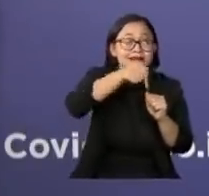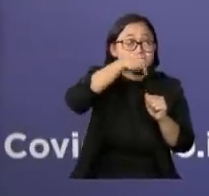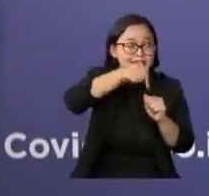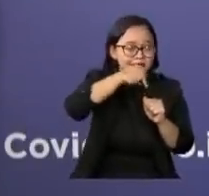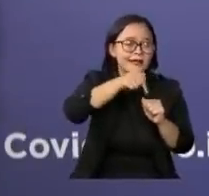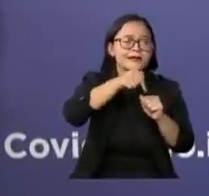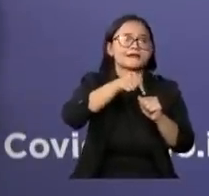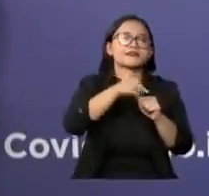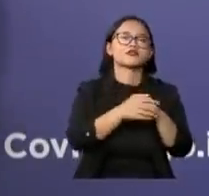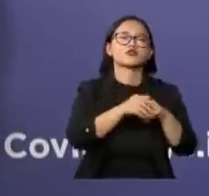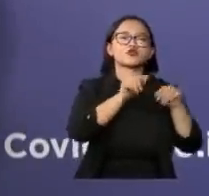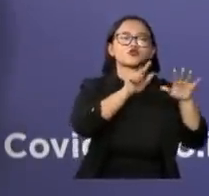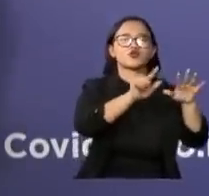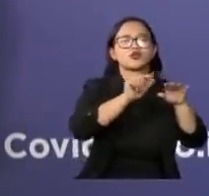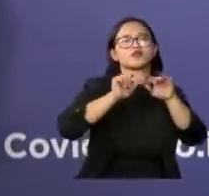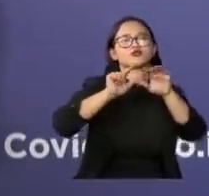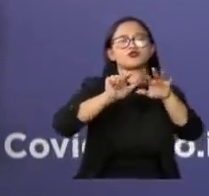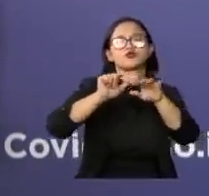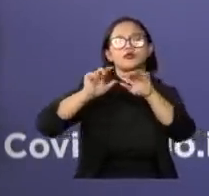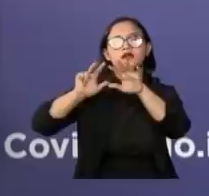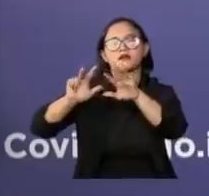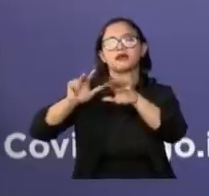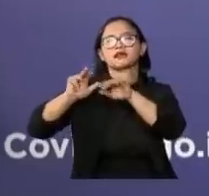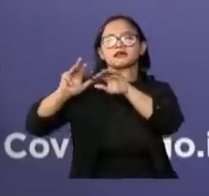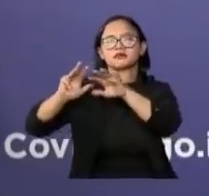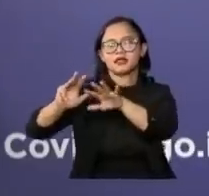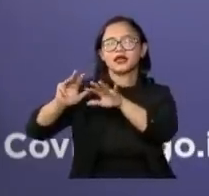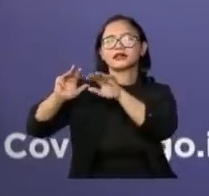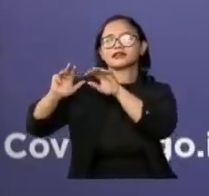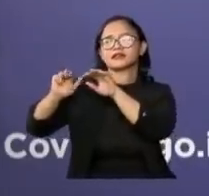dengan sekarang adalah 708.962